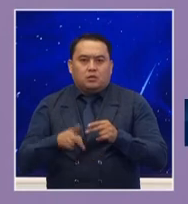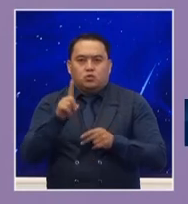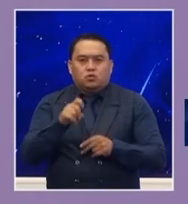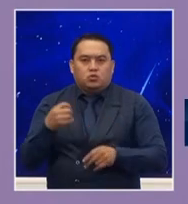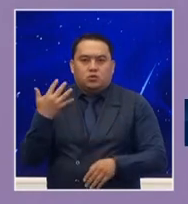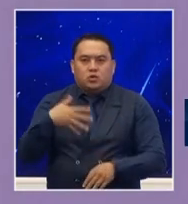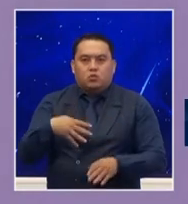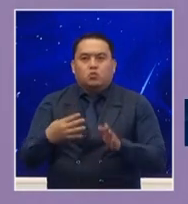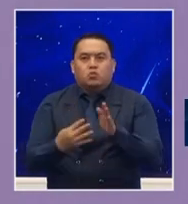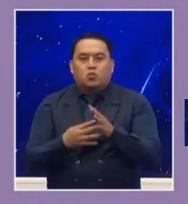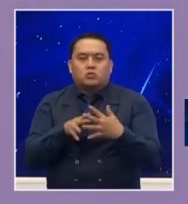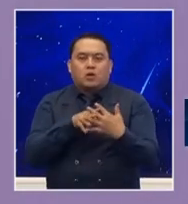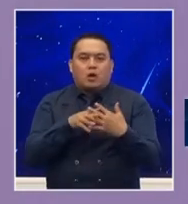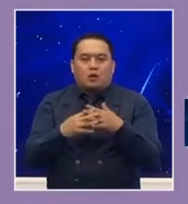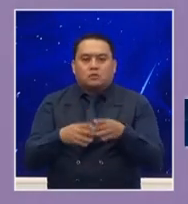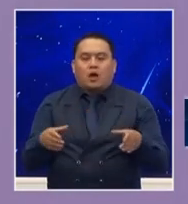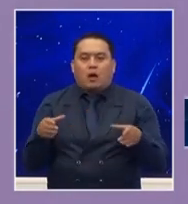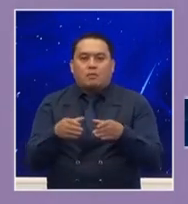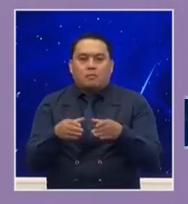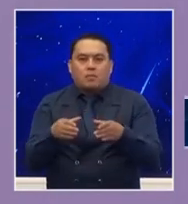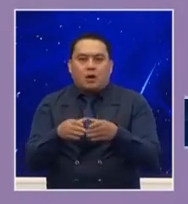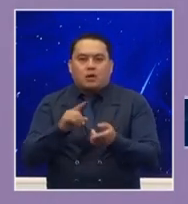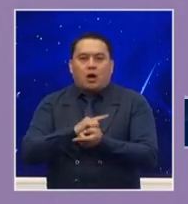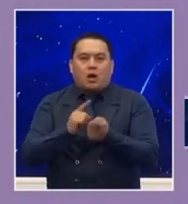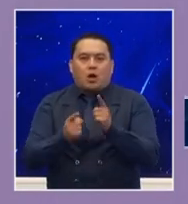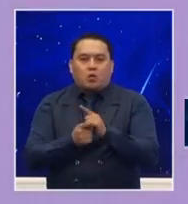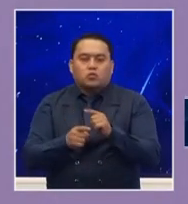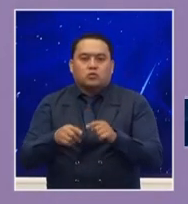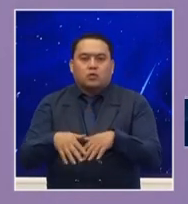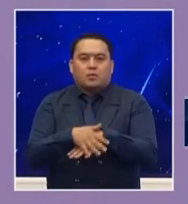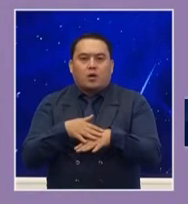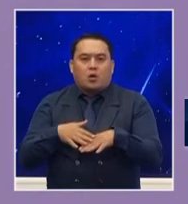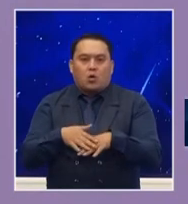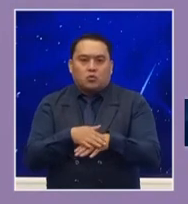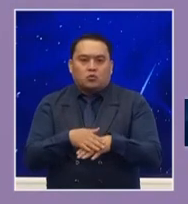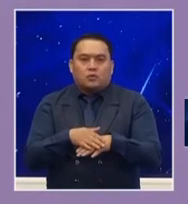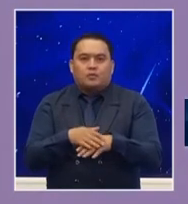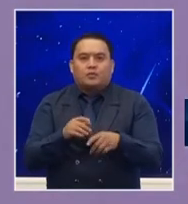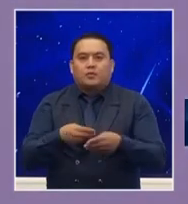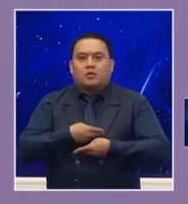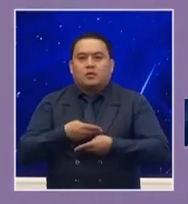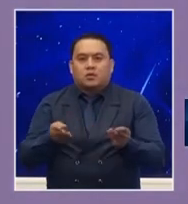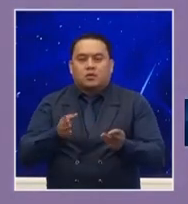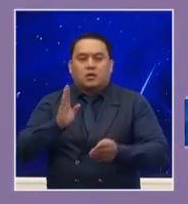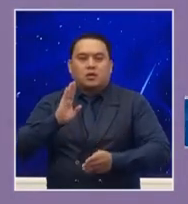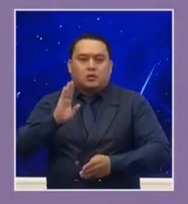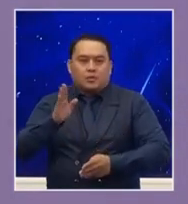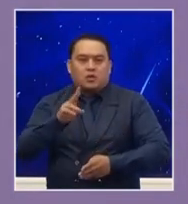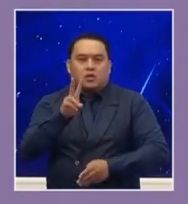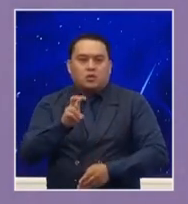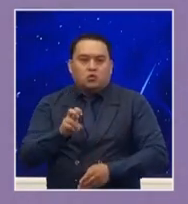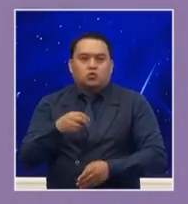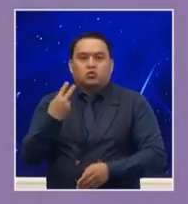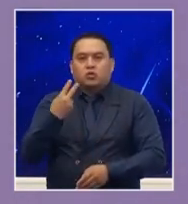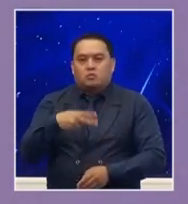159 елді мекен және Транстелеком компаниясы 61 елді мекенге сондай оптикалық талшықты байланыс таратып жатыр. Сонда